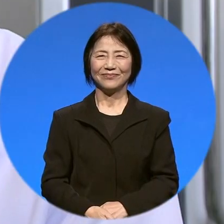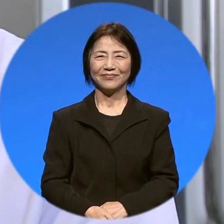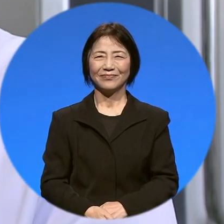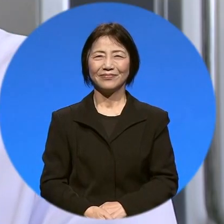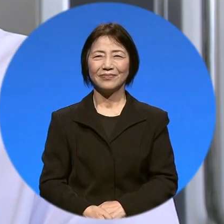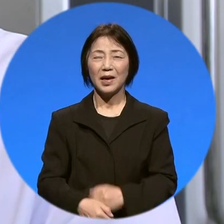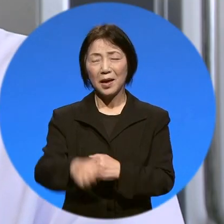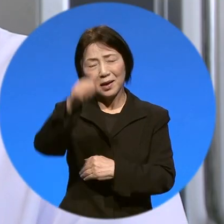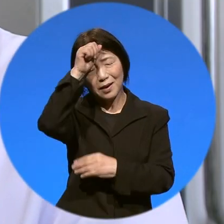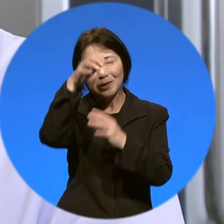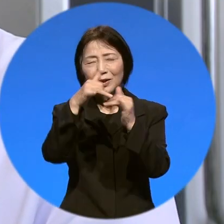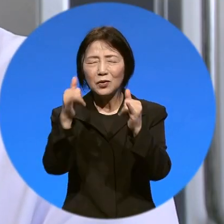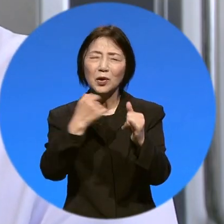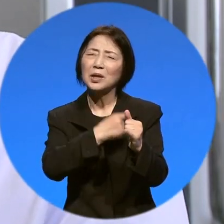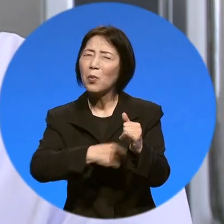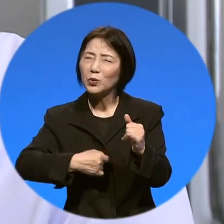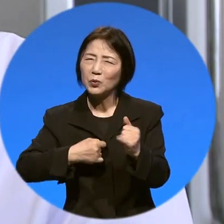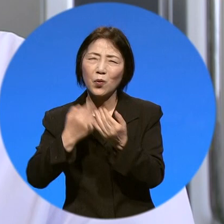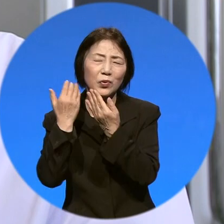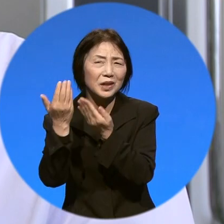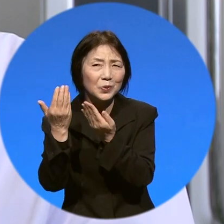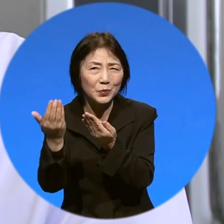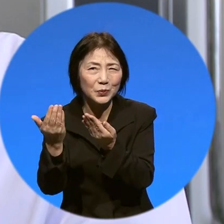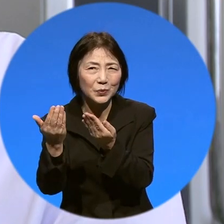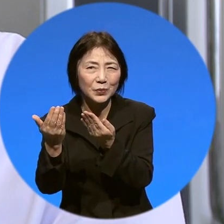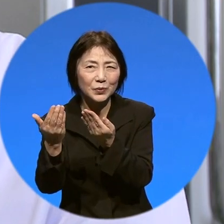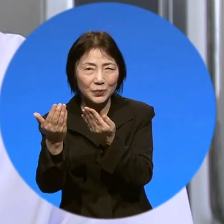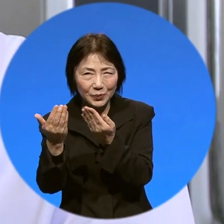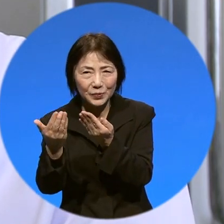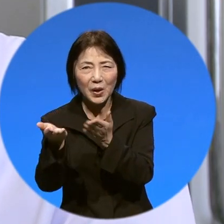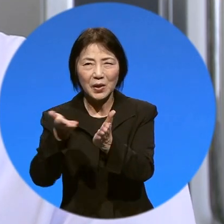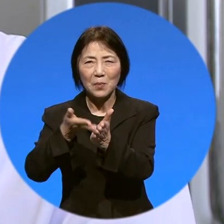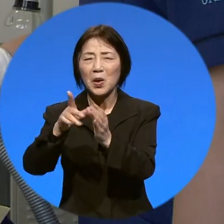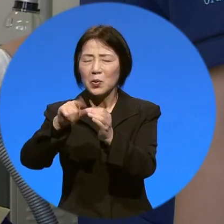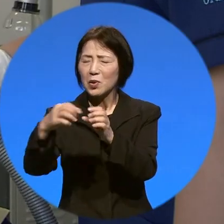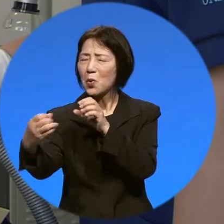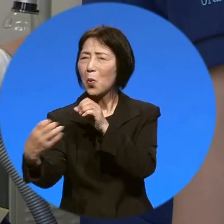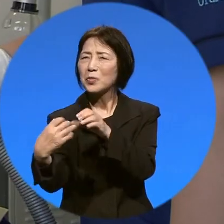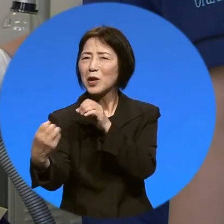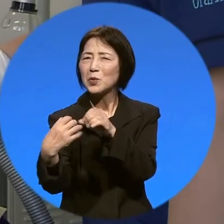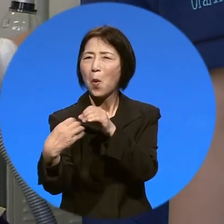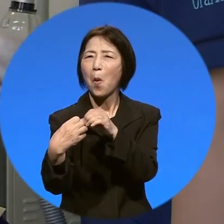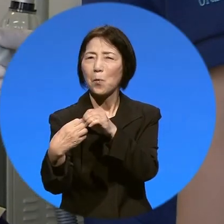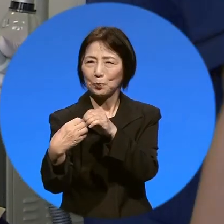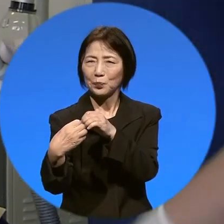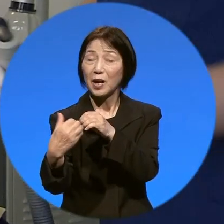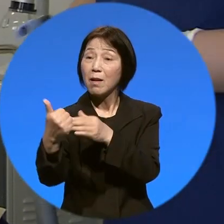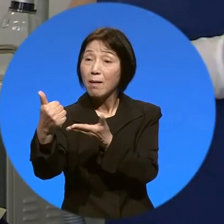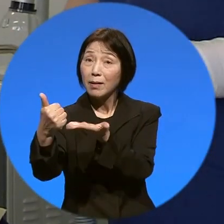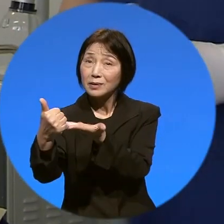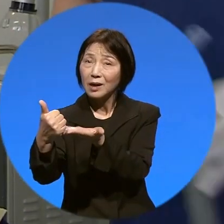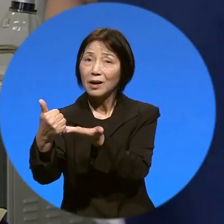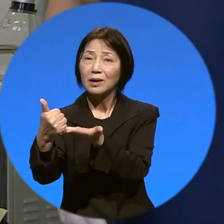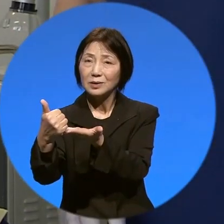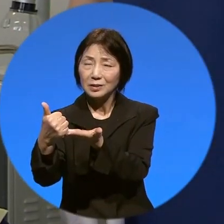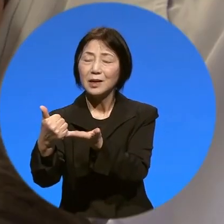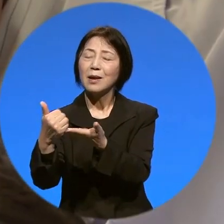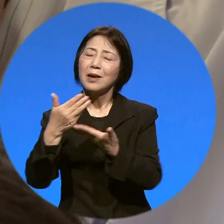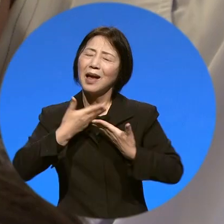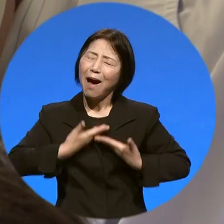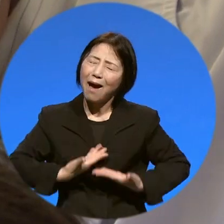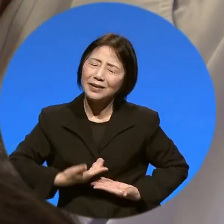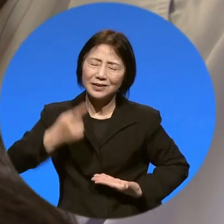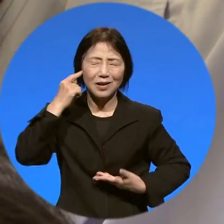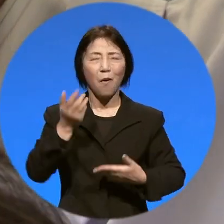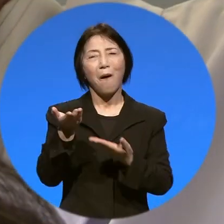患者さんの意向を聞くことです。説明とコミュニケーションを取ることですね。だからやっぱり患者さんに安心感を与えることです